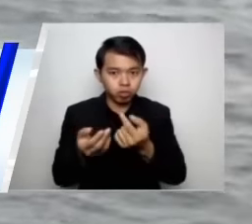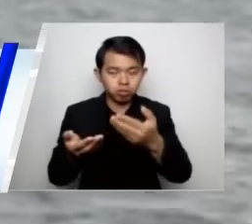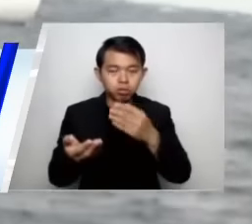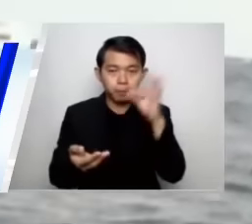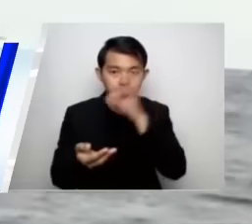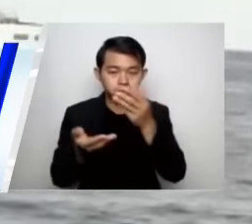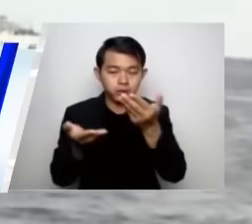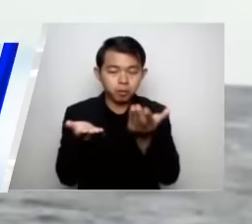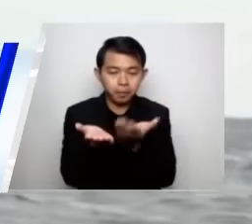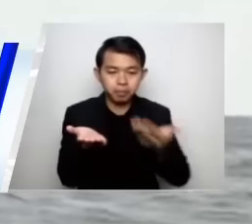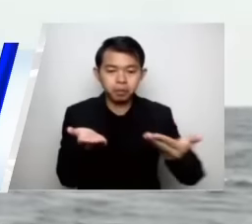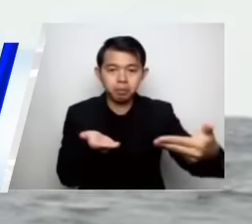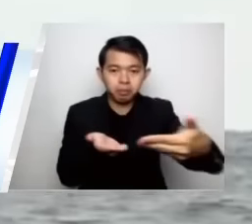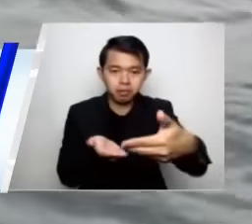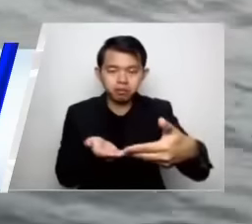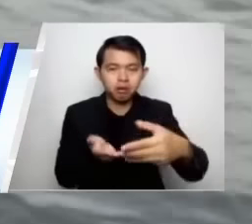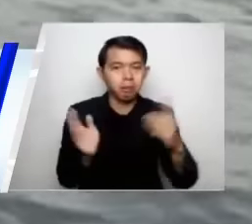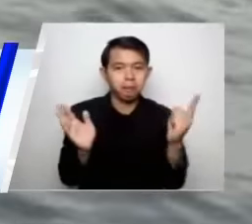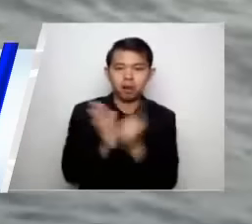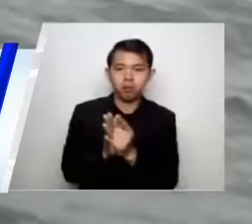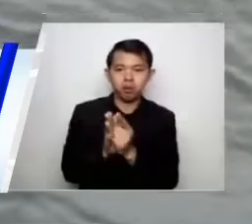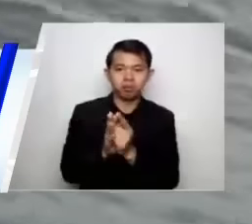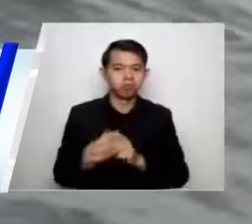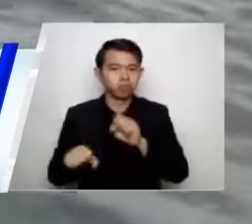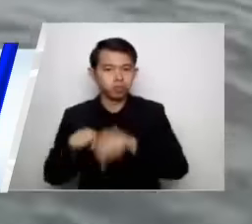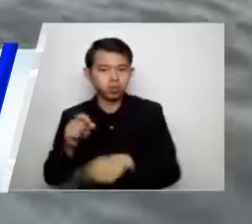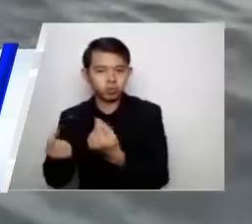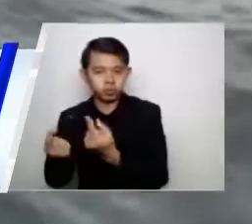sila ng kaukulang hakbang.